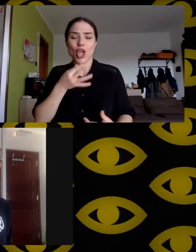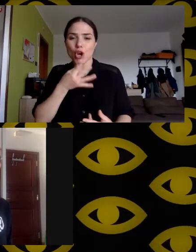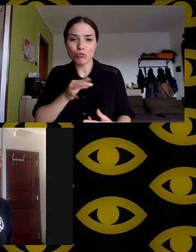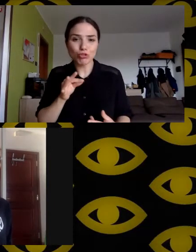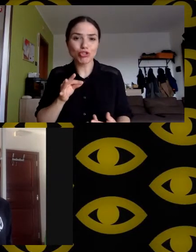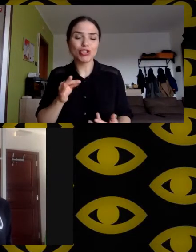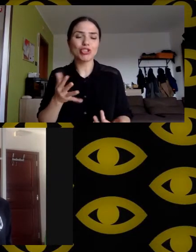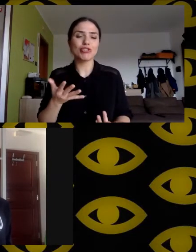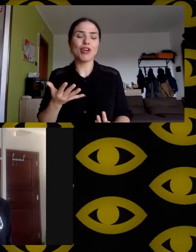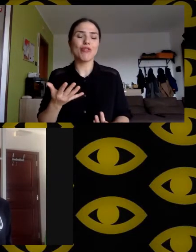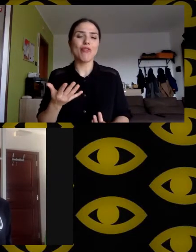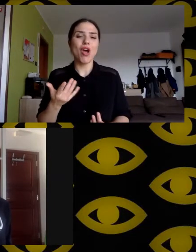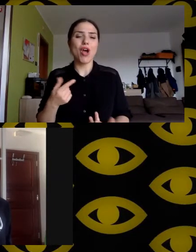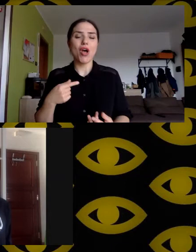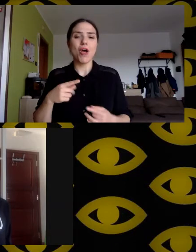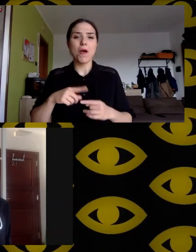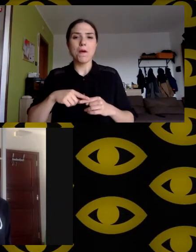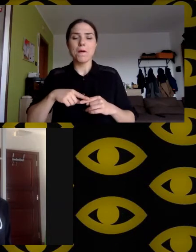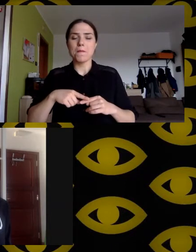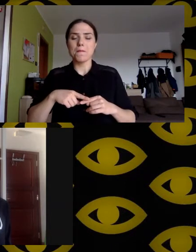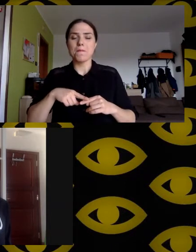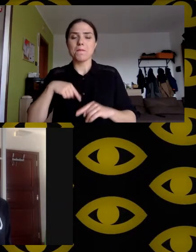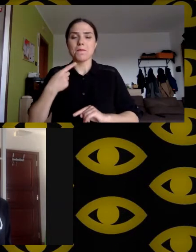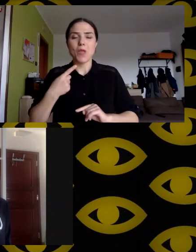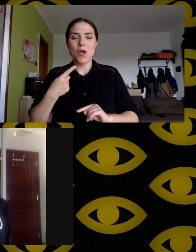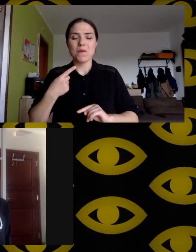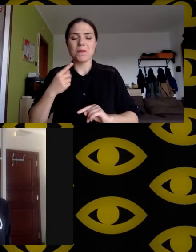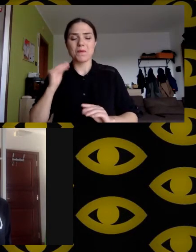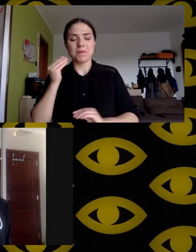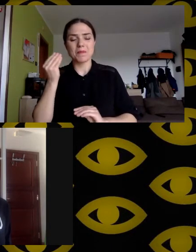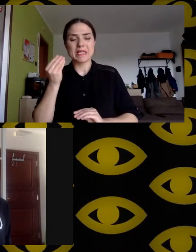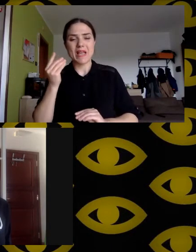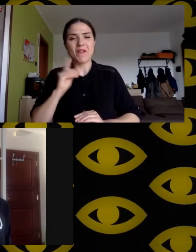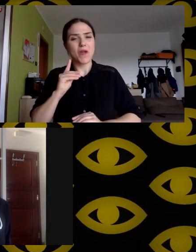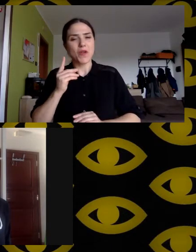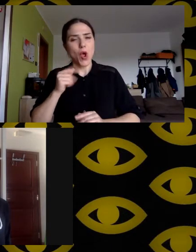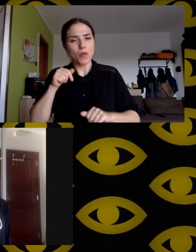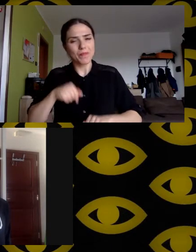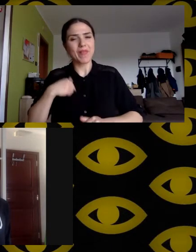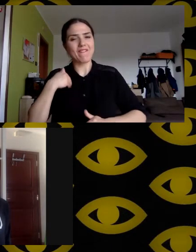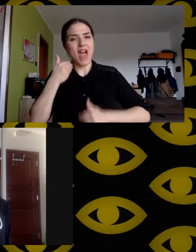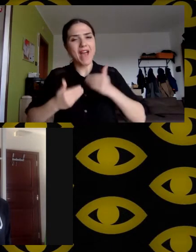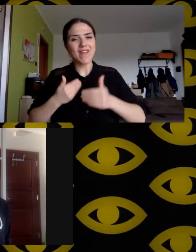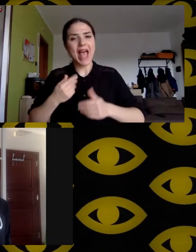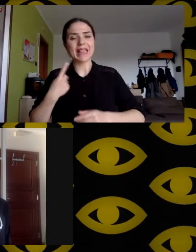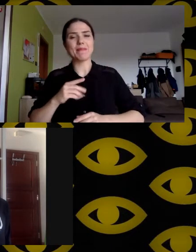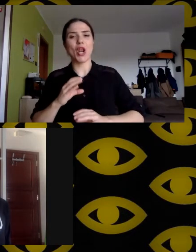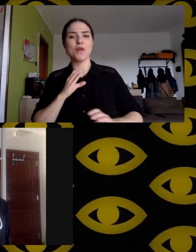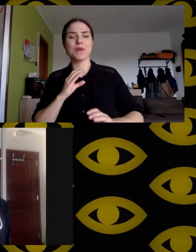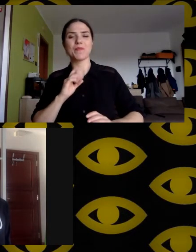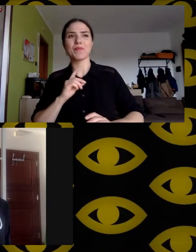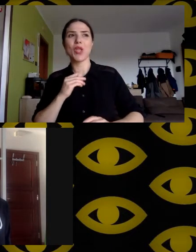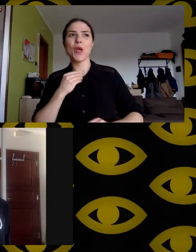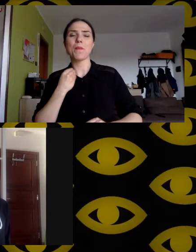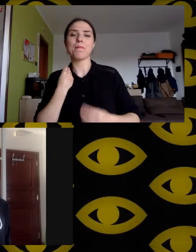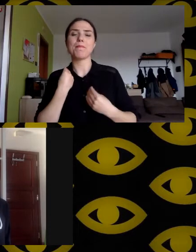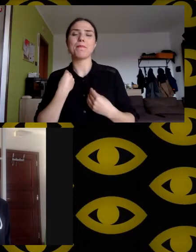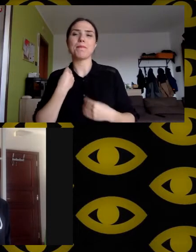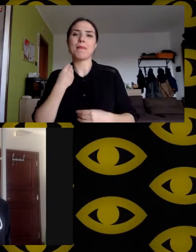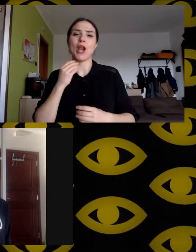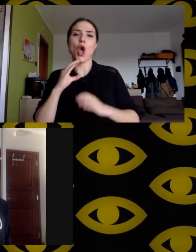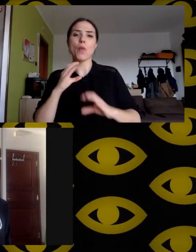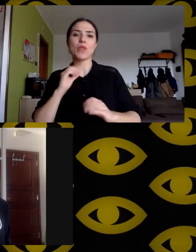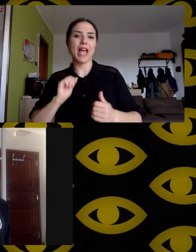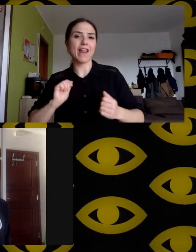dopo pensavo che sarebbe stato un buono strumento per comunicare la forza, e quindi non ho mollato, mi